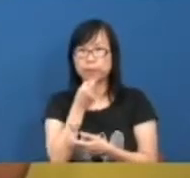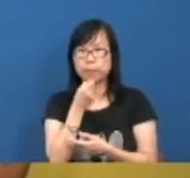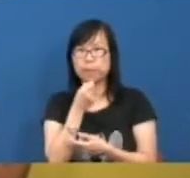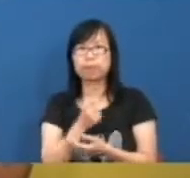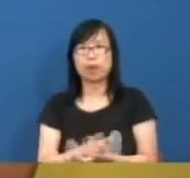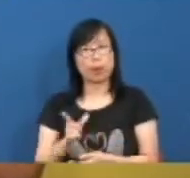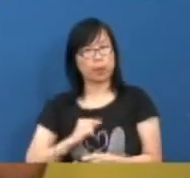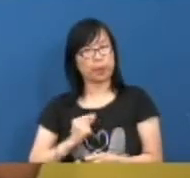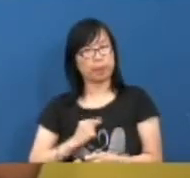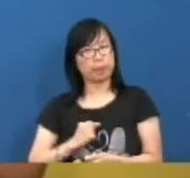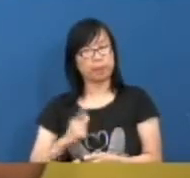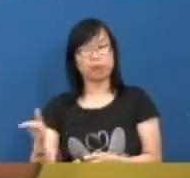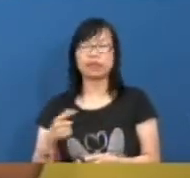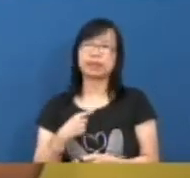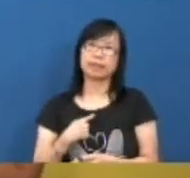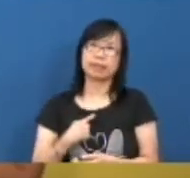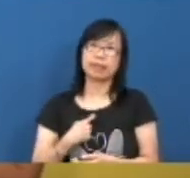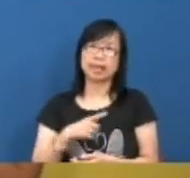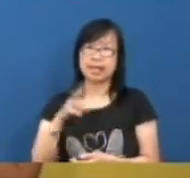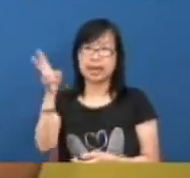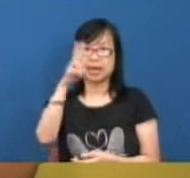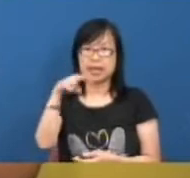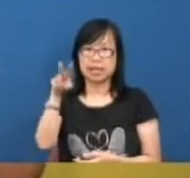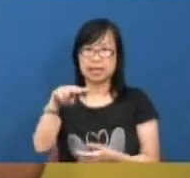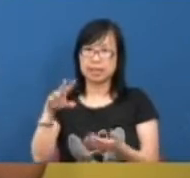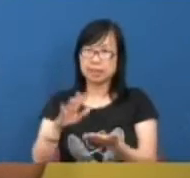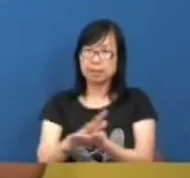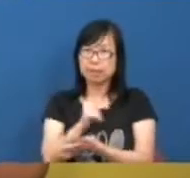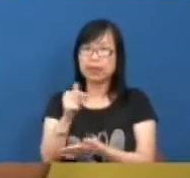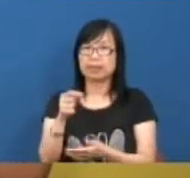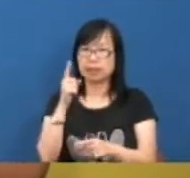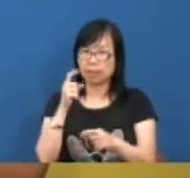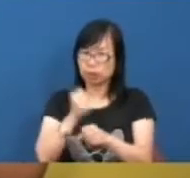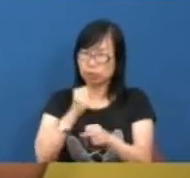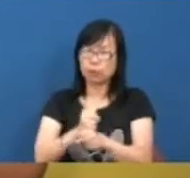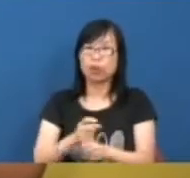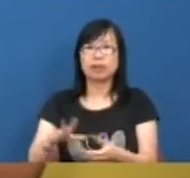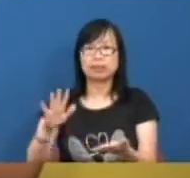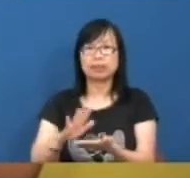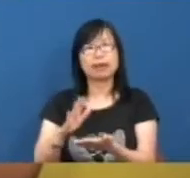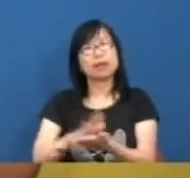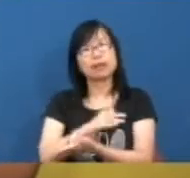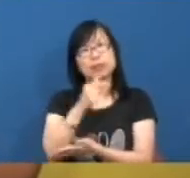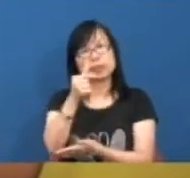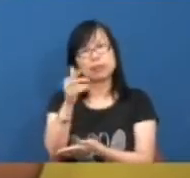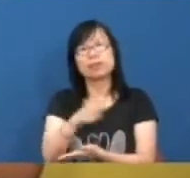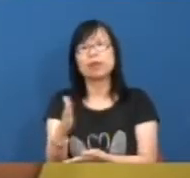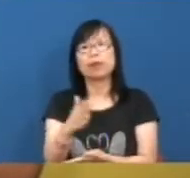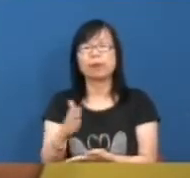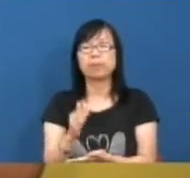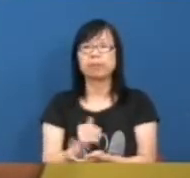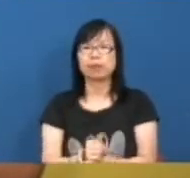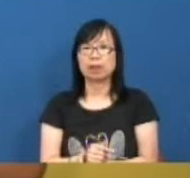謙卑咁講，佢話其實佢哋都係2000年開始即係實施，咁大概10年，咁佢哋都即係亦